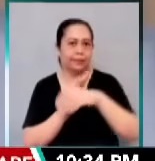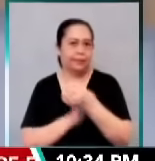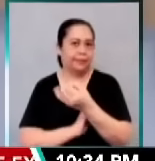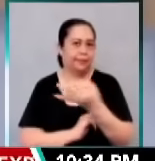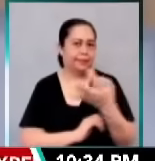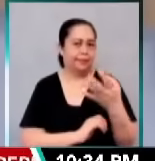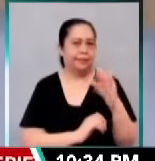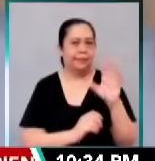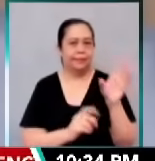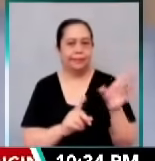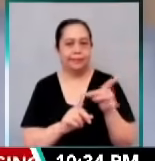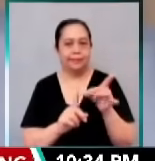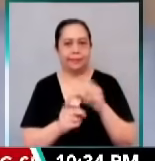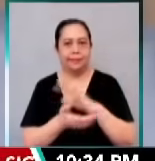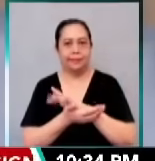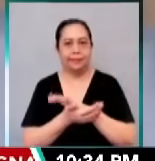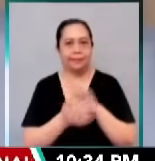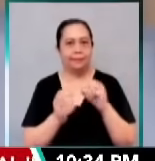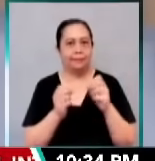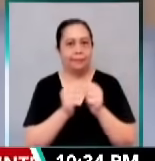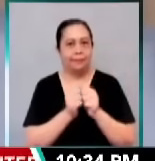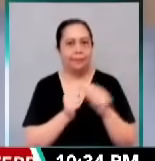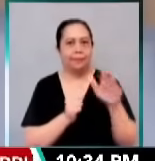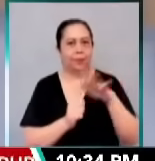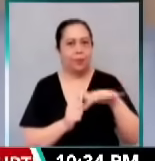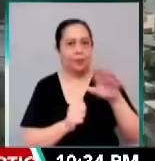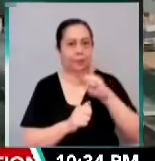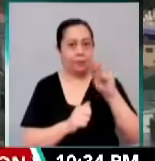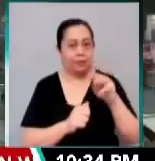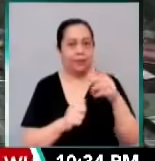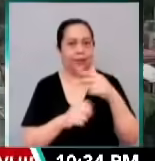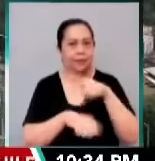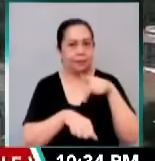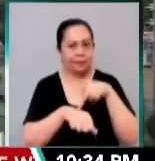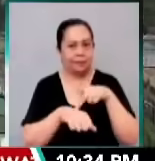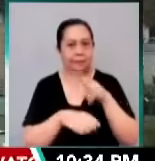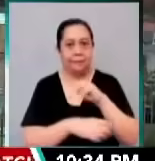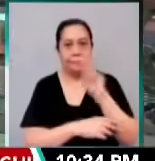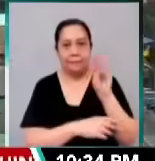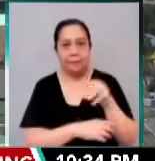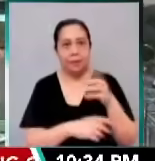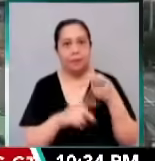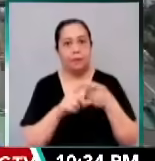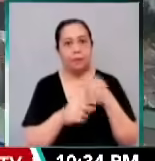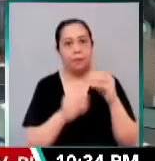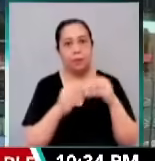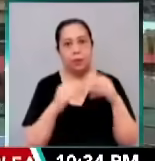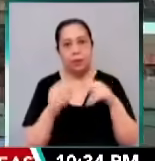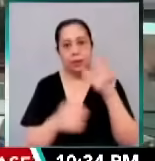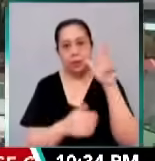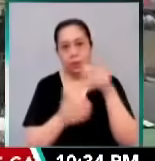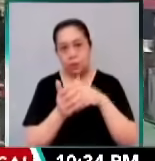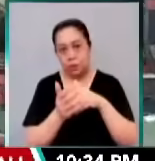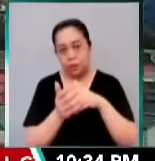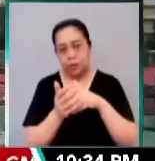Metro Manila at maging sa buong bansa. Sa Metro Manila, mula sa mahigit 3,000, nasa